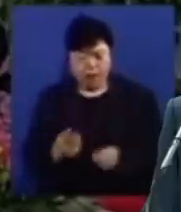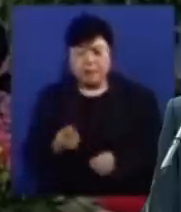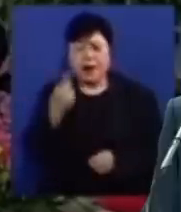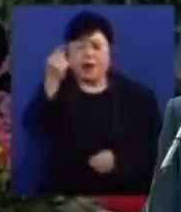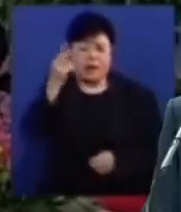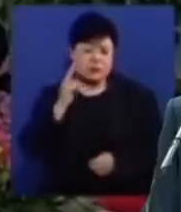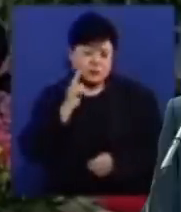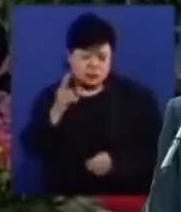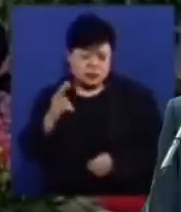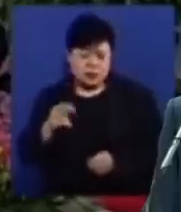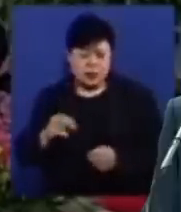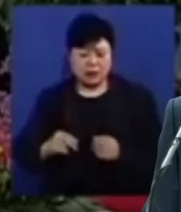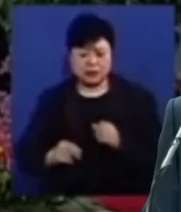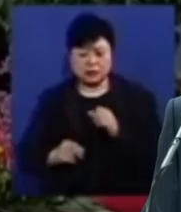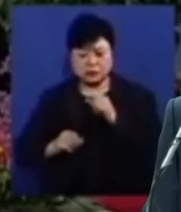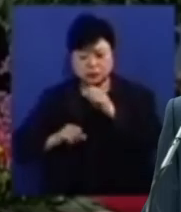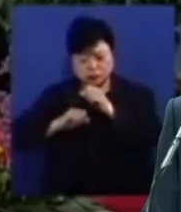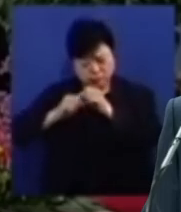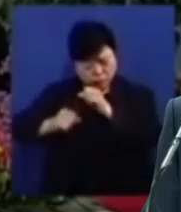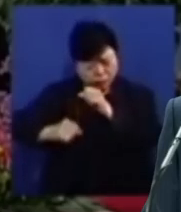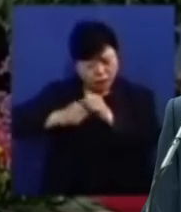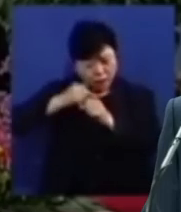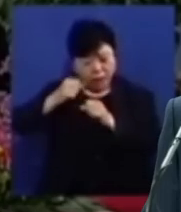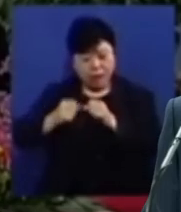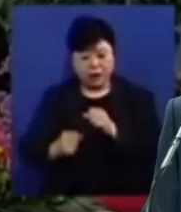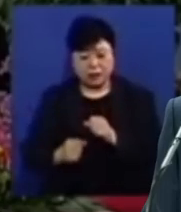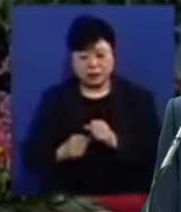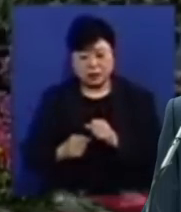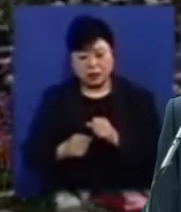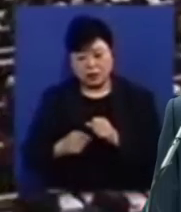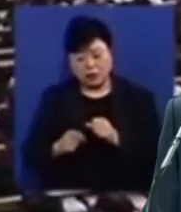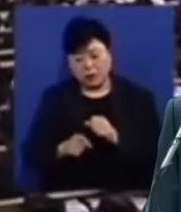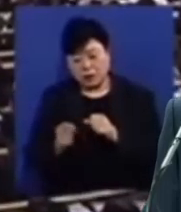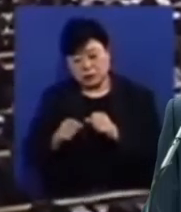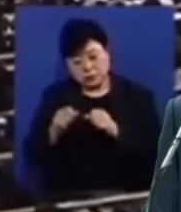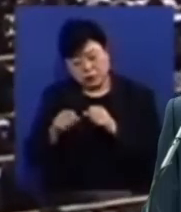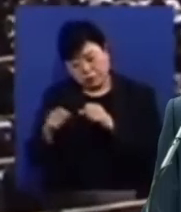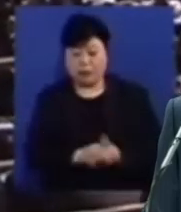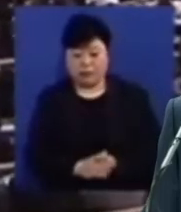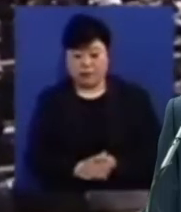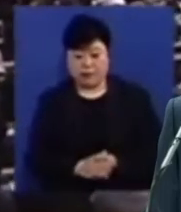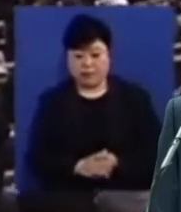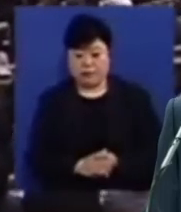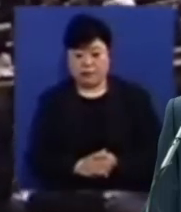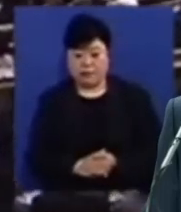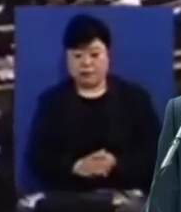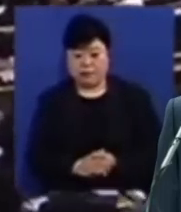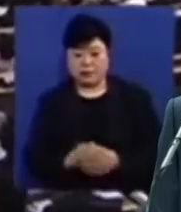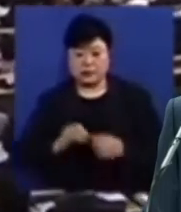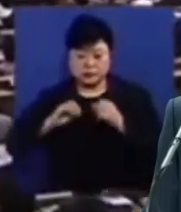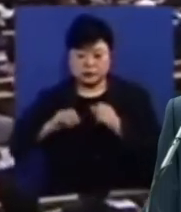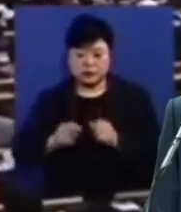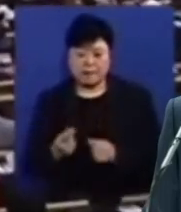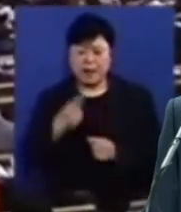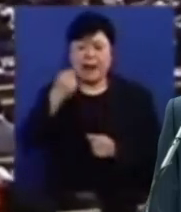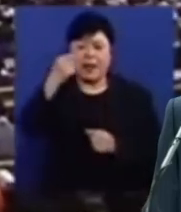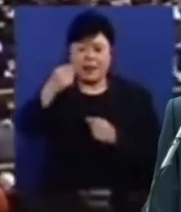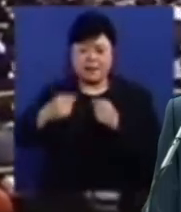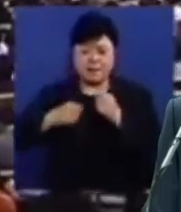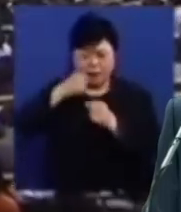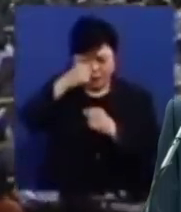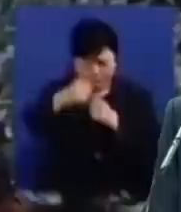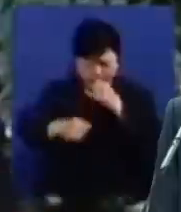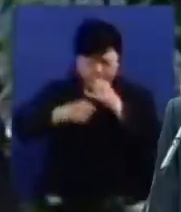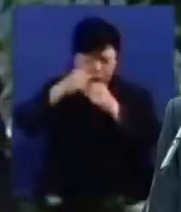지구가 돌지만 어떤 것도 대기권 밖으로 튕겨나가는 것이 없습니다. 지구가 그렇게 빨리 회전하는데